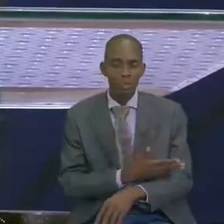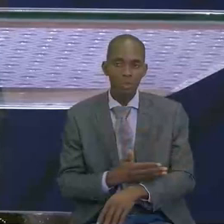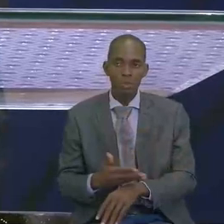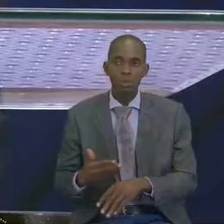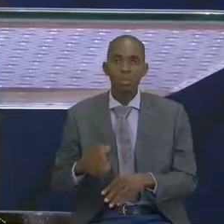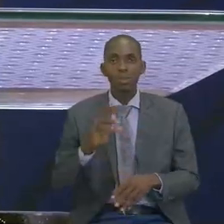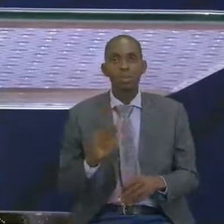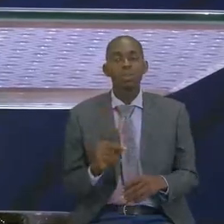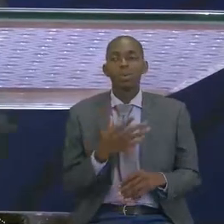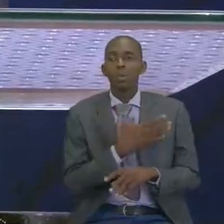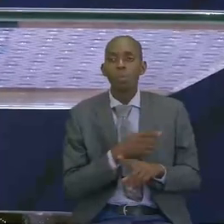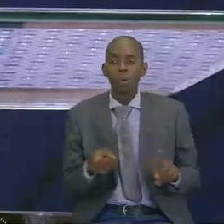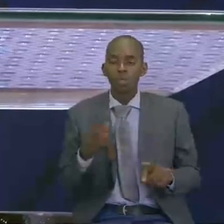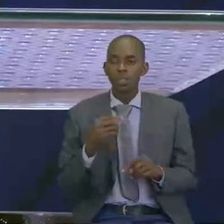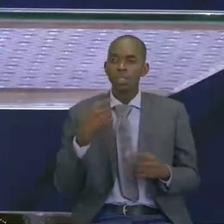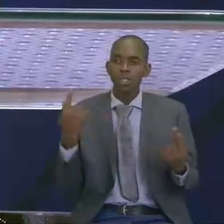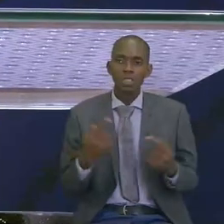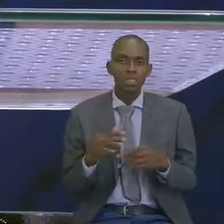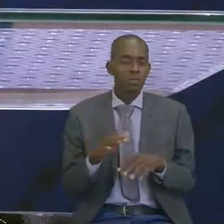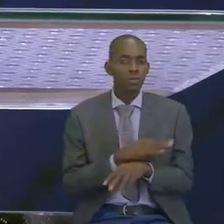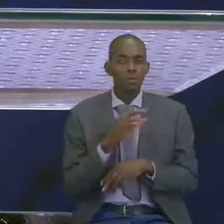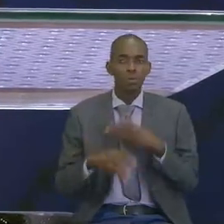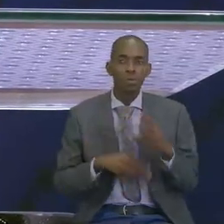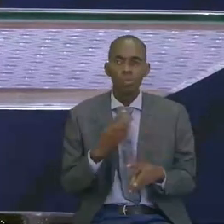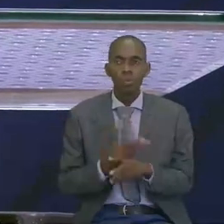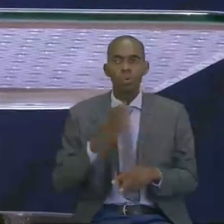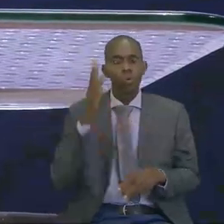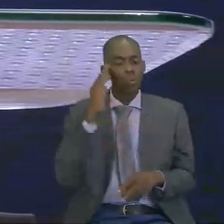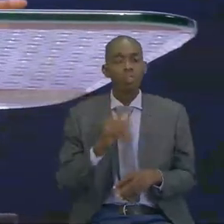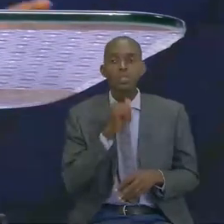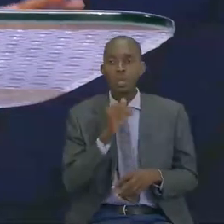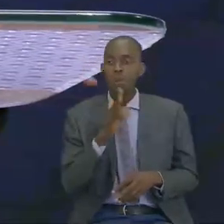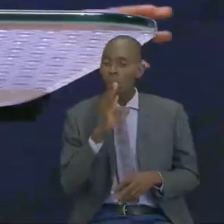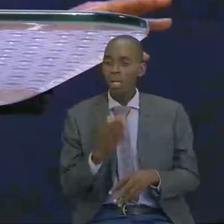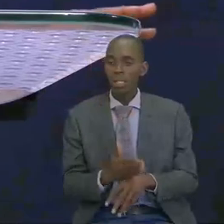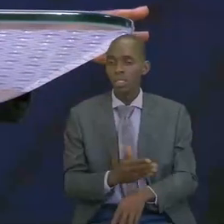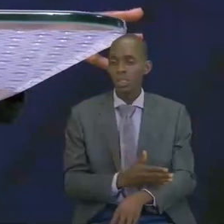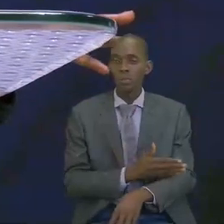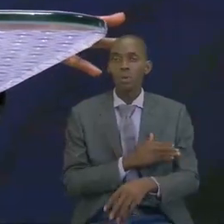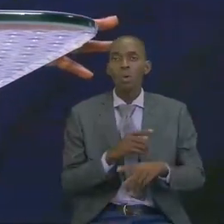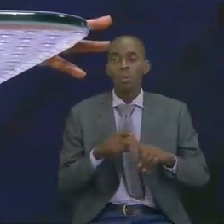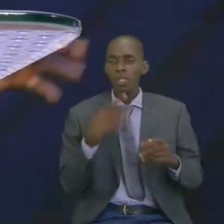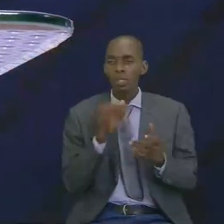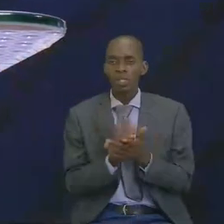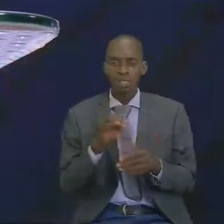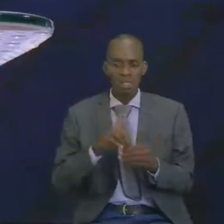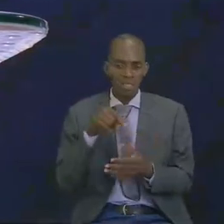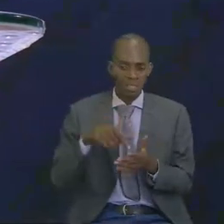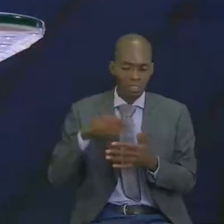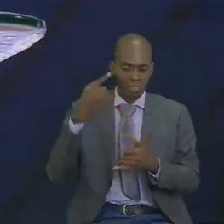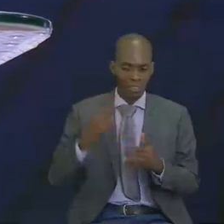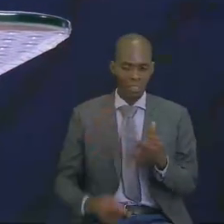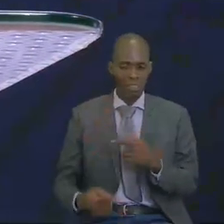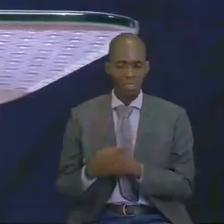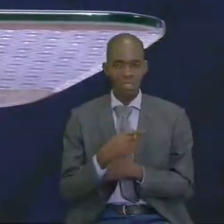vont aller de mal en pis. Les hommes méchants ne vont pas s'améliorer, ne vont pas devenir meilleurs. Ces jours dont nous